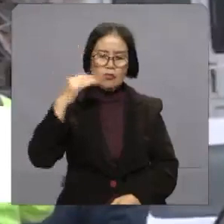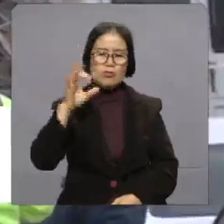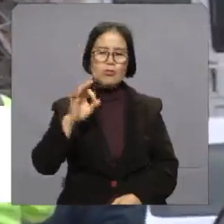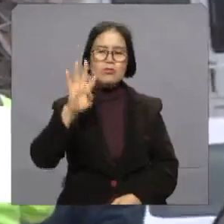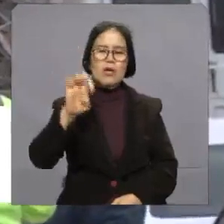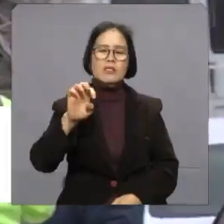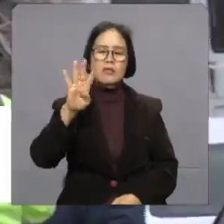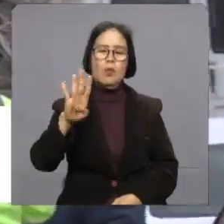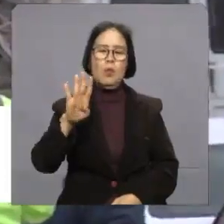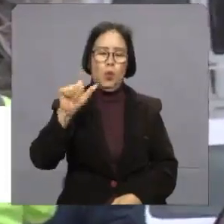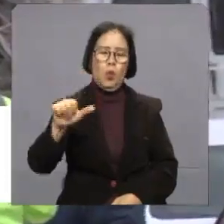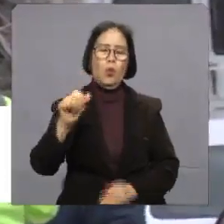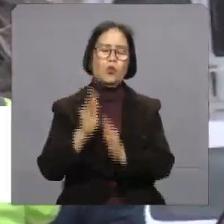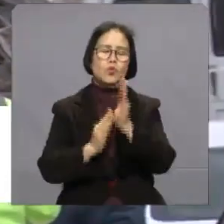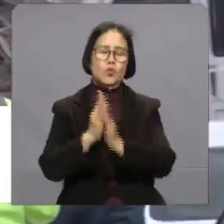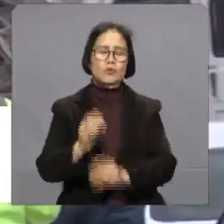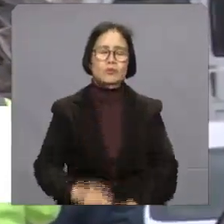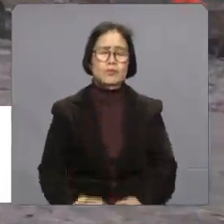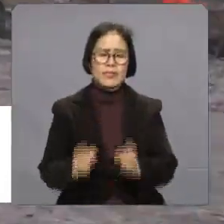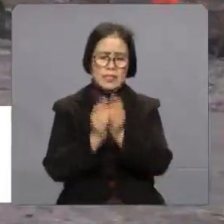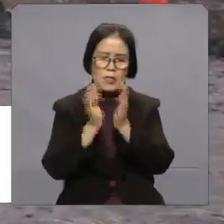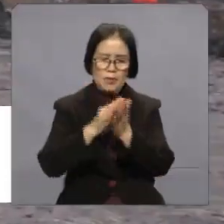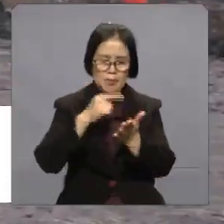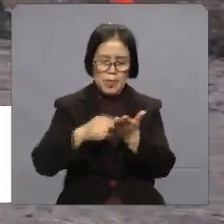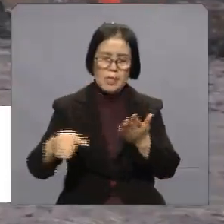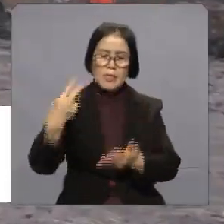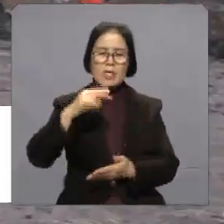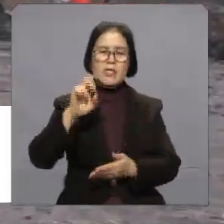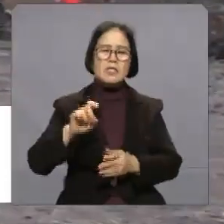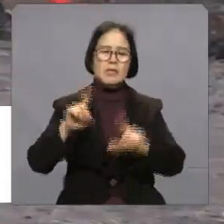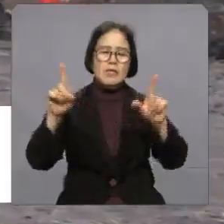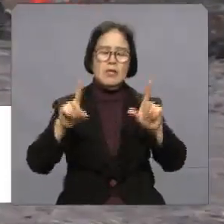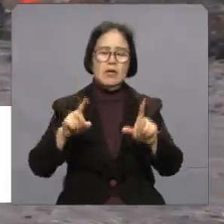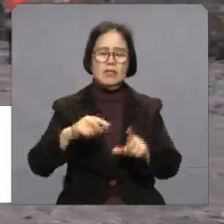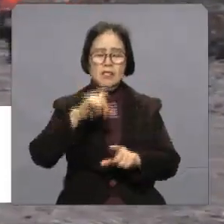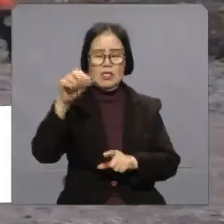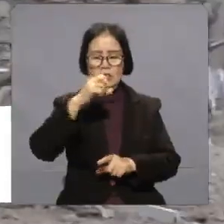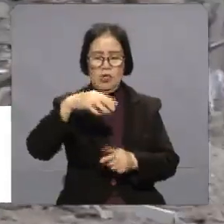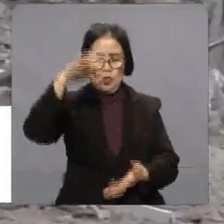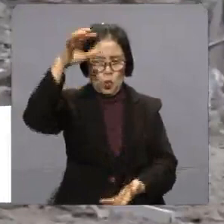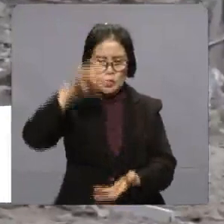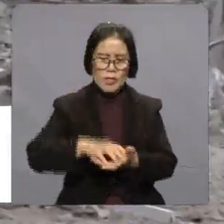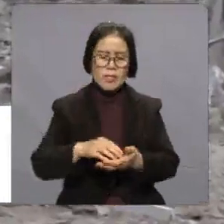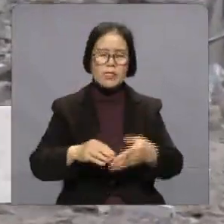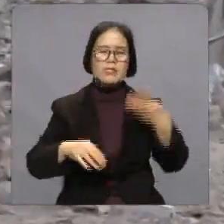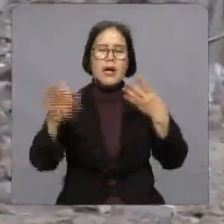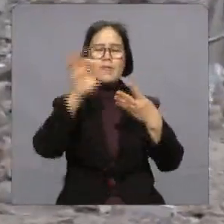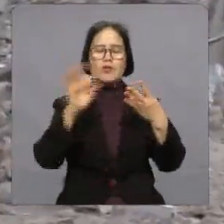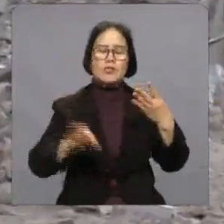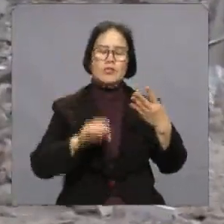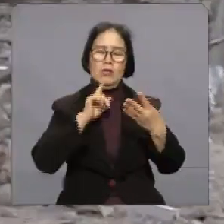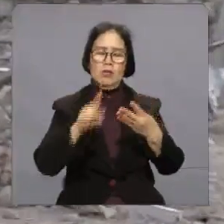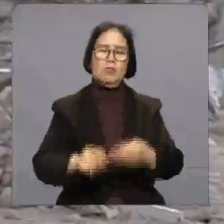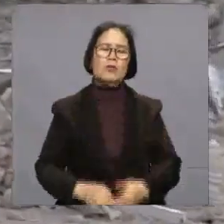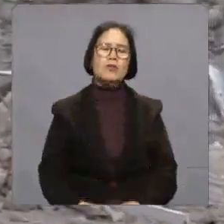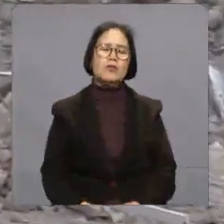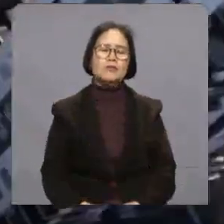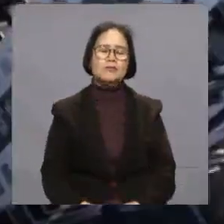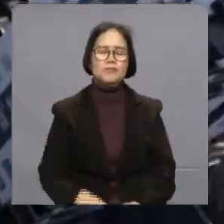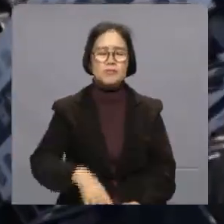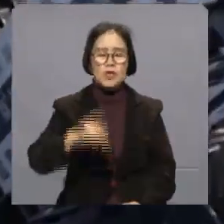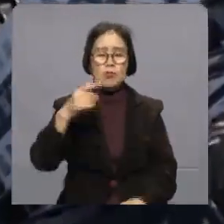추산했습니다. 또 직접적인 피해액을 2021년 튀르키예 국내 총 생산의 4%라고 추정하고